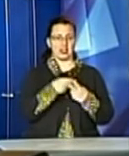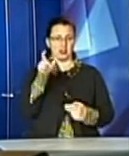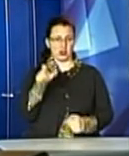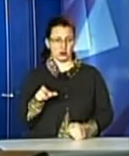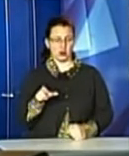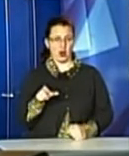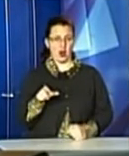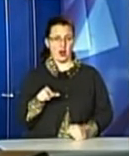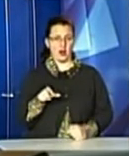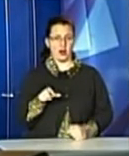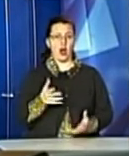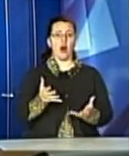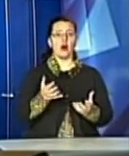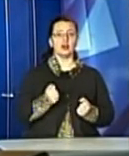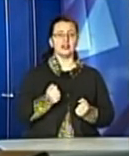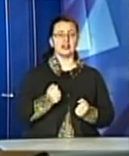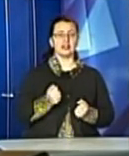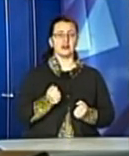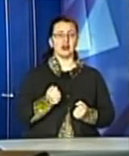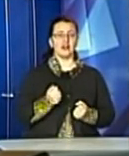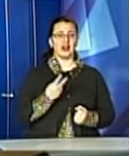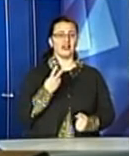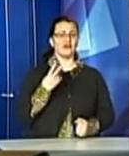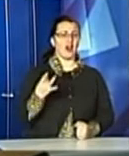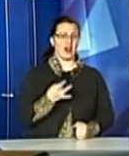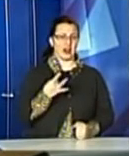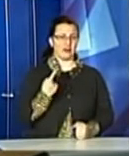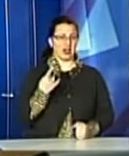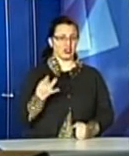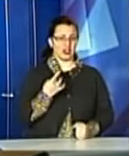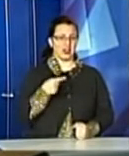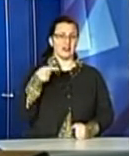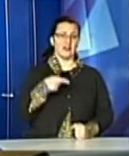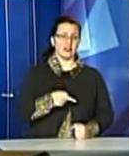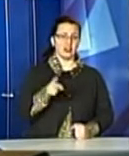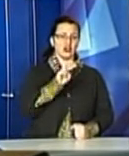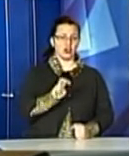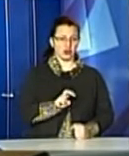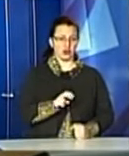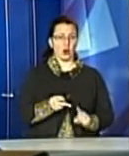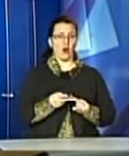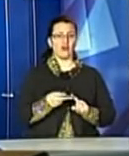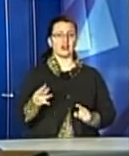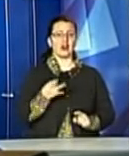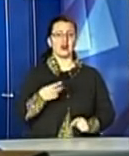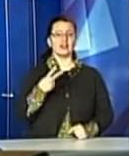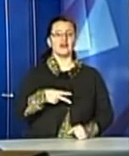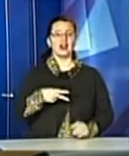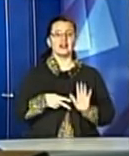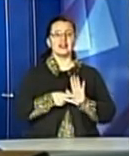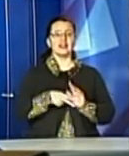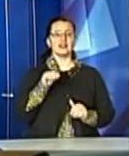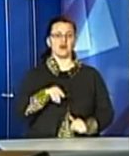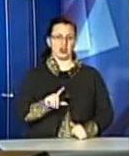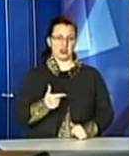обвинуваченого. Отримав її два рази. Спочатку отримав 1000 доларів, а потім отримав 27 тисяч гривень